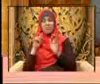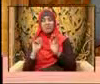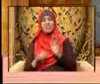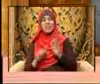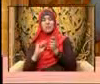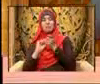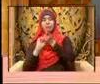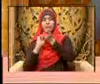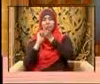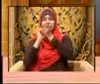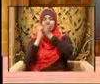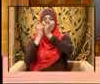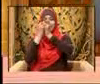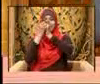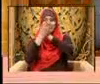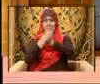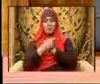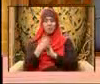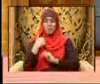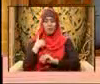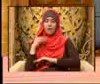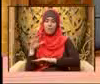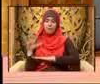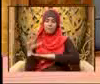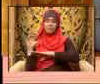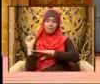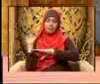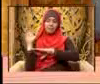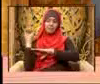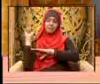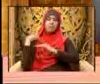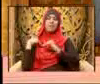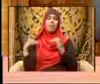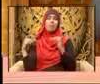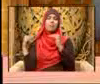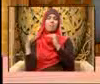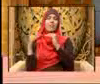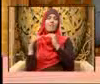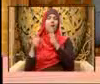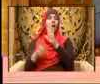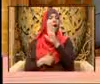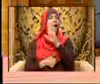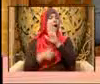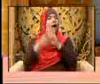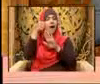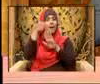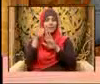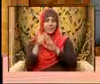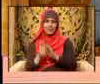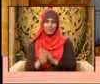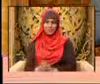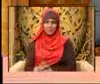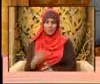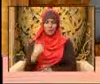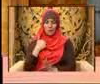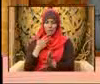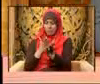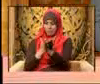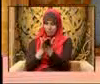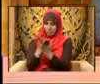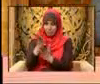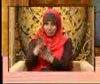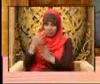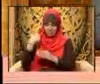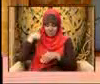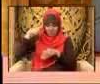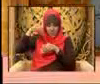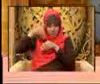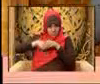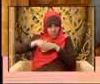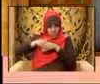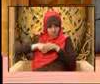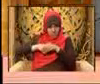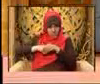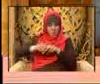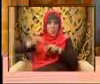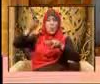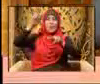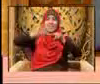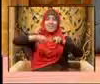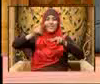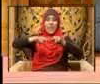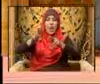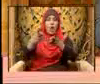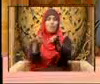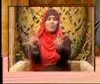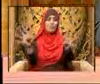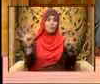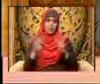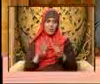فيه الصلاة وأن تصلح من حاله، وأن يصبح هذا الإنسان صالحا في ذاته، مصلحا لمحيطه